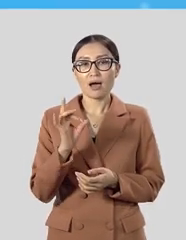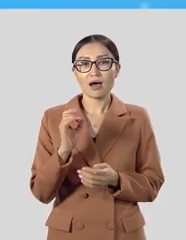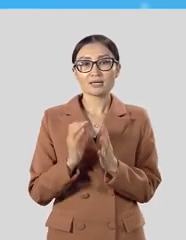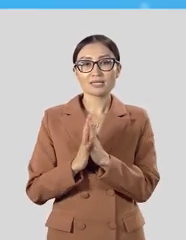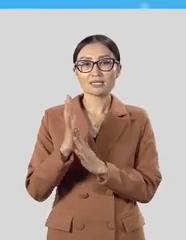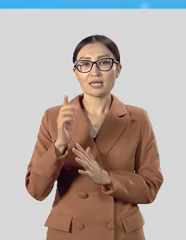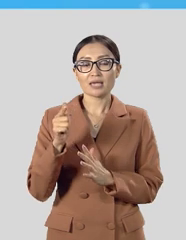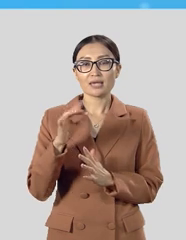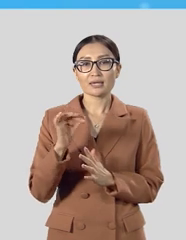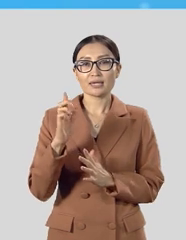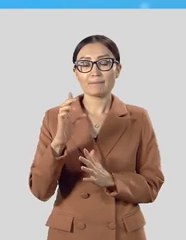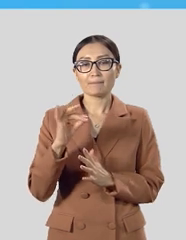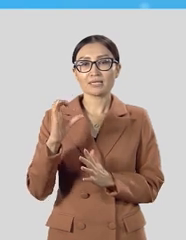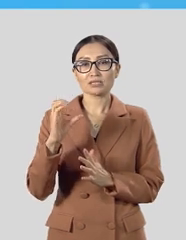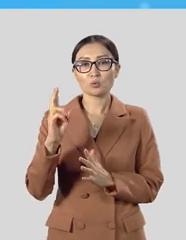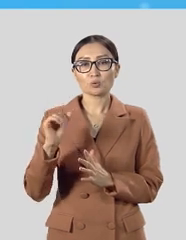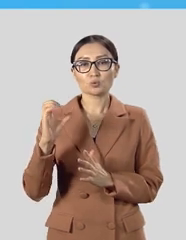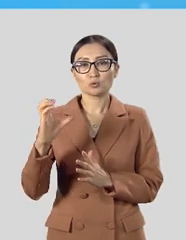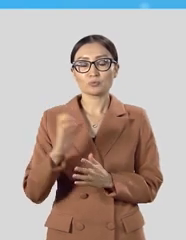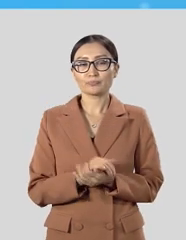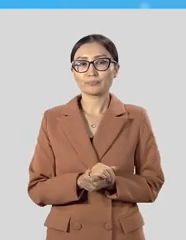Растение гибискус.